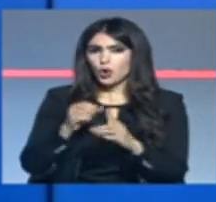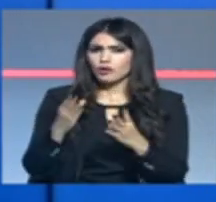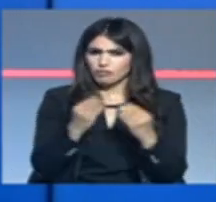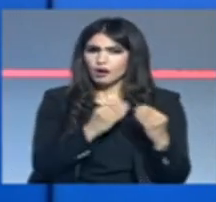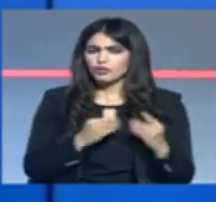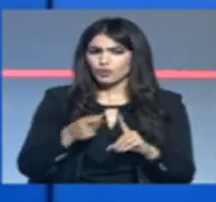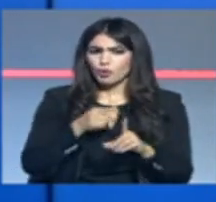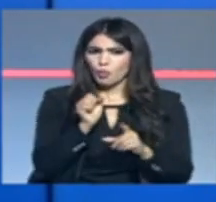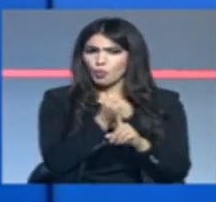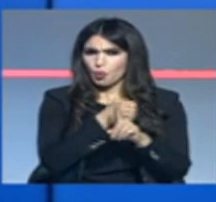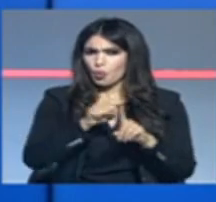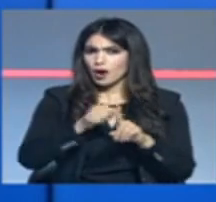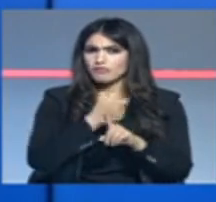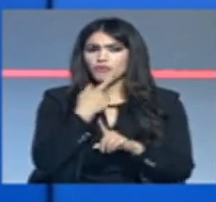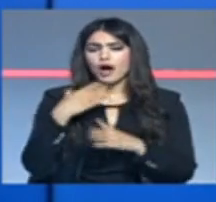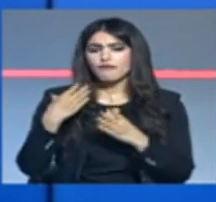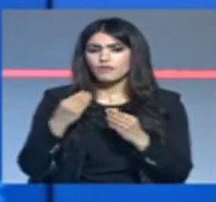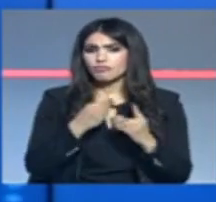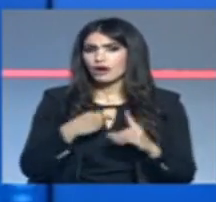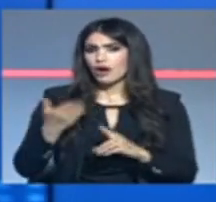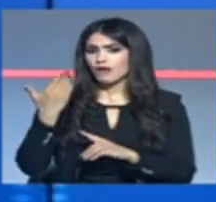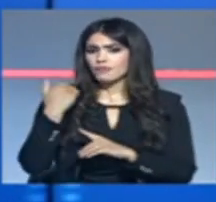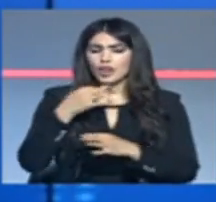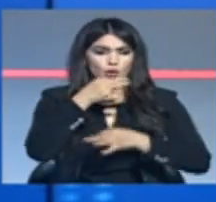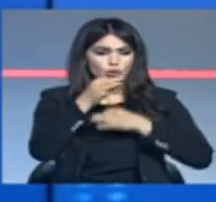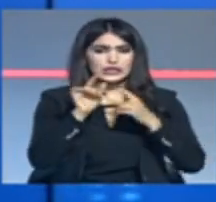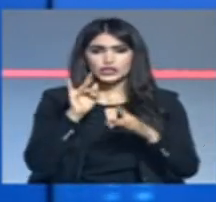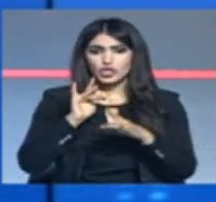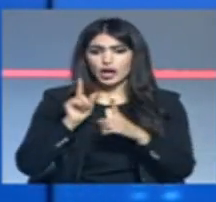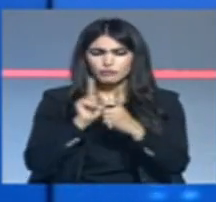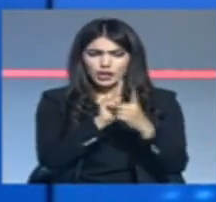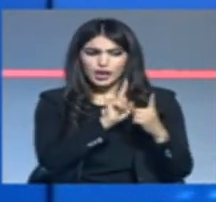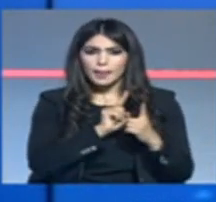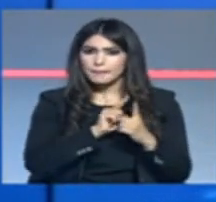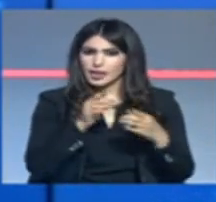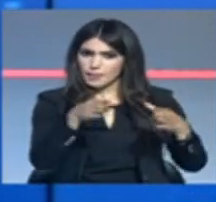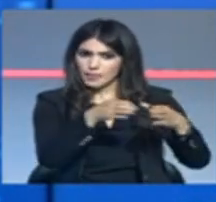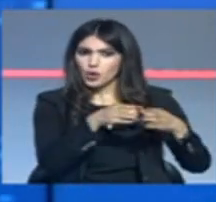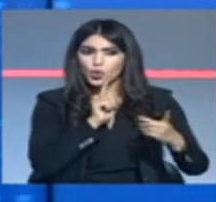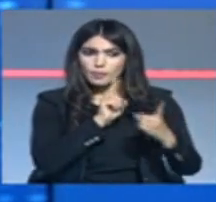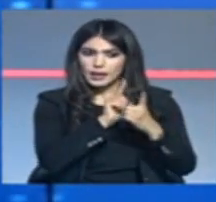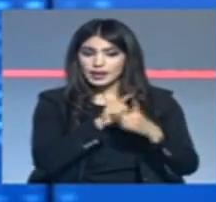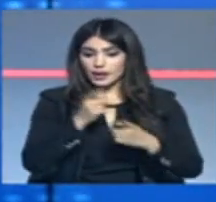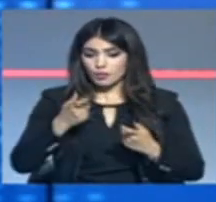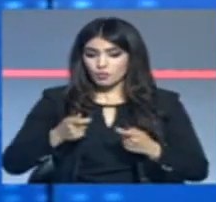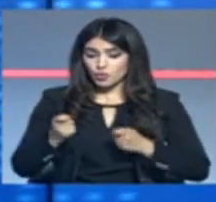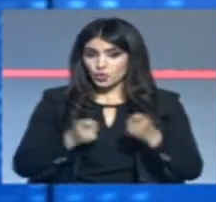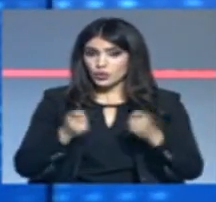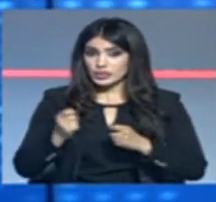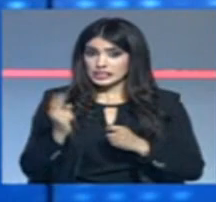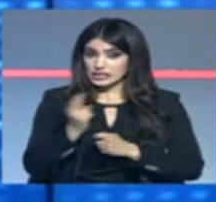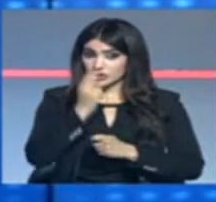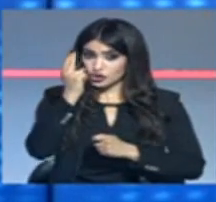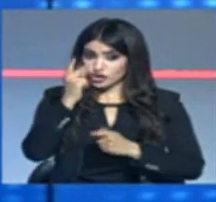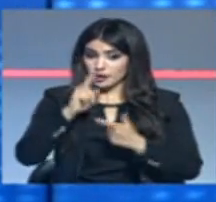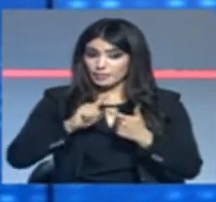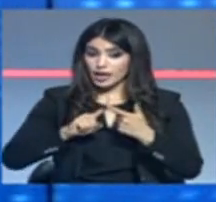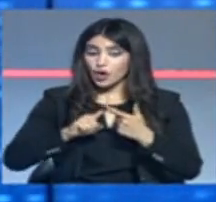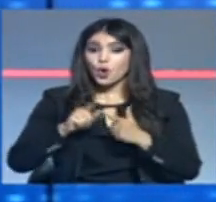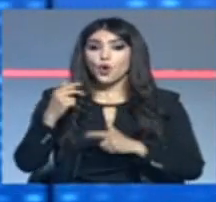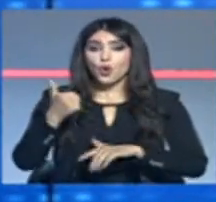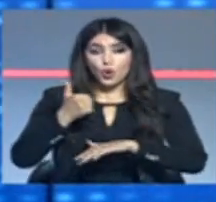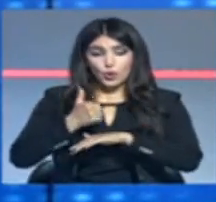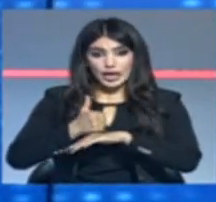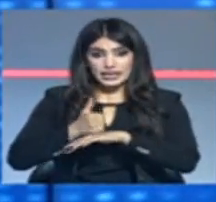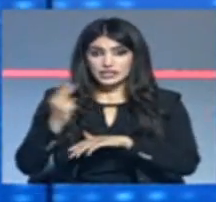فيه برشا عنف، وراهو كان عندنا الكثير ولا الكثير من اللقاءات، معناتها مدير المؤسسه ورئيس الجامعه التجؤوا